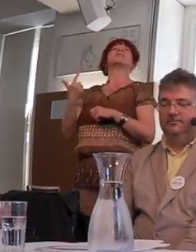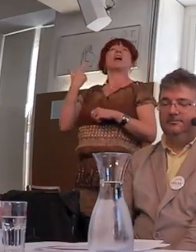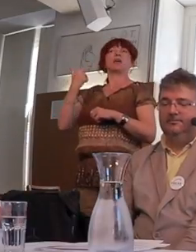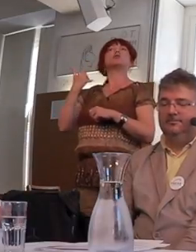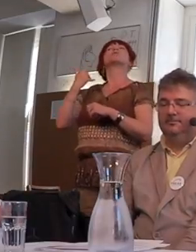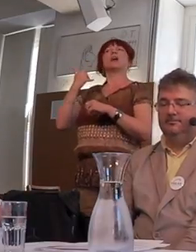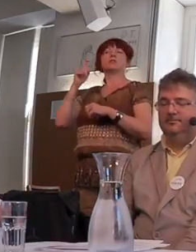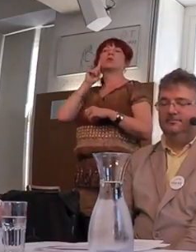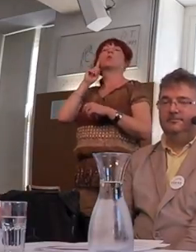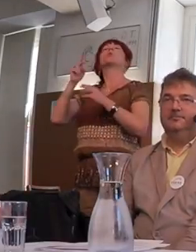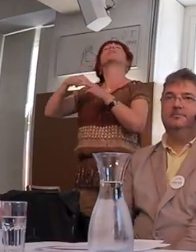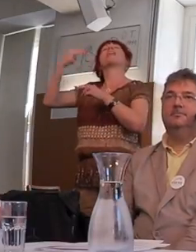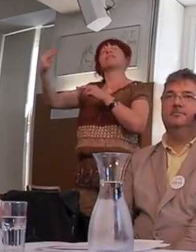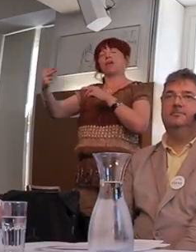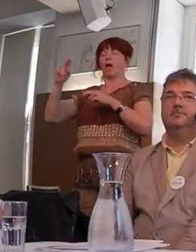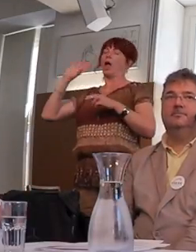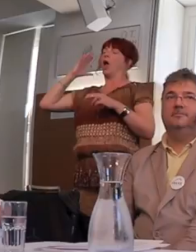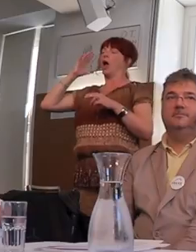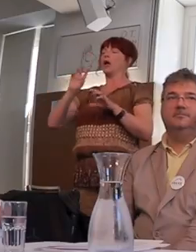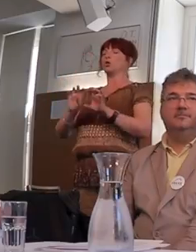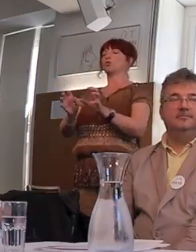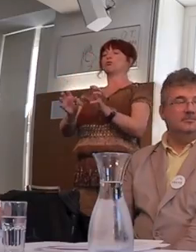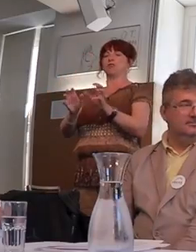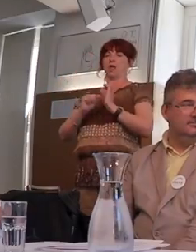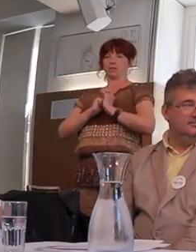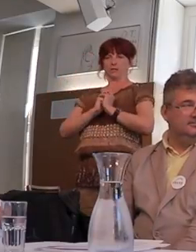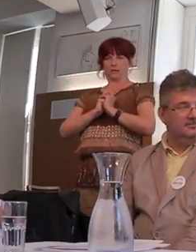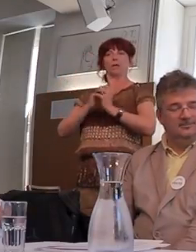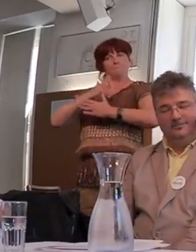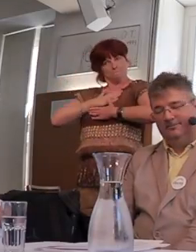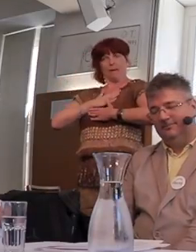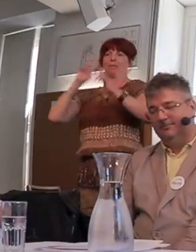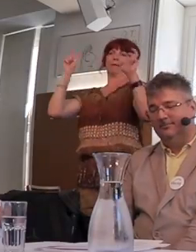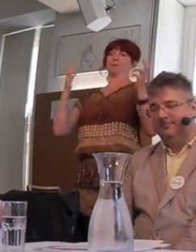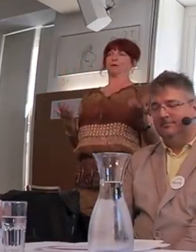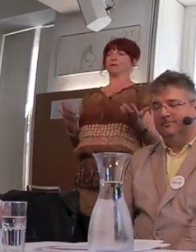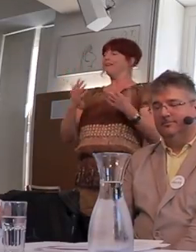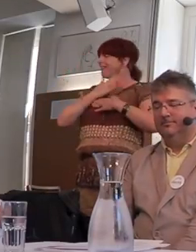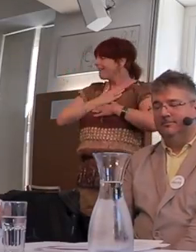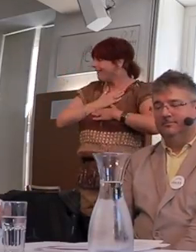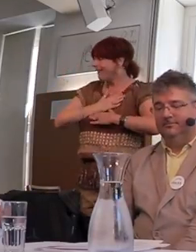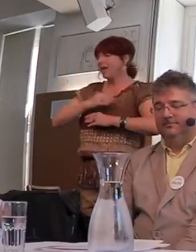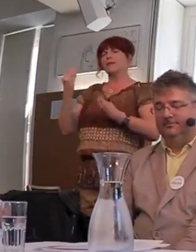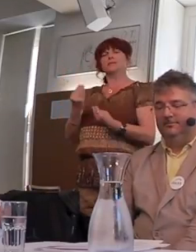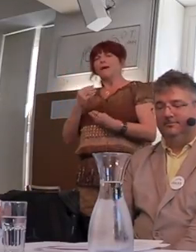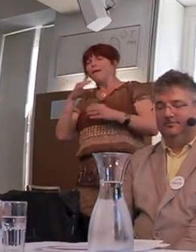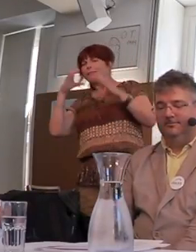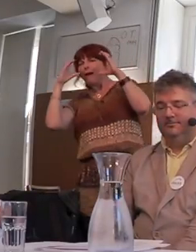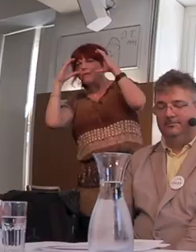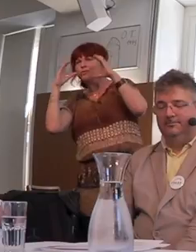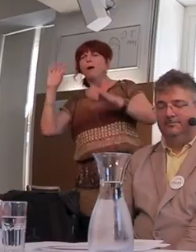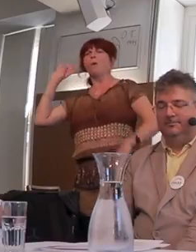mir. Mein Lebensgefährtin kann ein Lied davon singen, weil ich mir einfach sehr gerne Sachen anschaue,